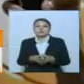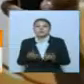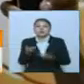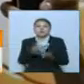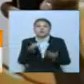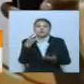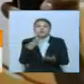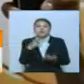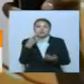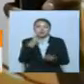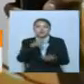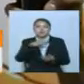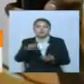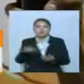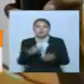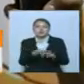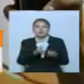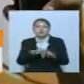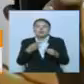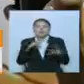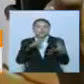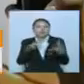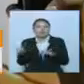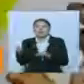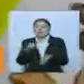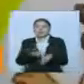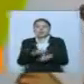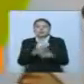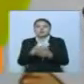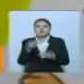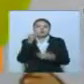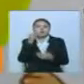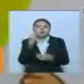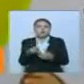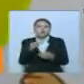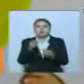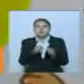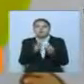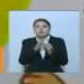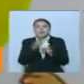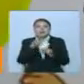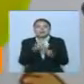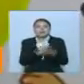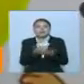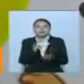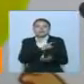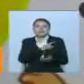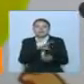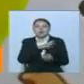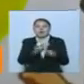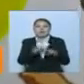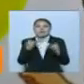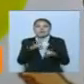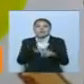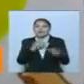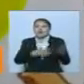Наши малыши среди 20 миллионов казахстанцев. Я счастлива. Это наш долгожданный малыш. Появился в нашей семье спустя 15 лет. Поэтому мою